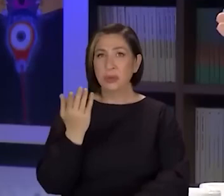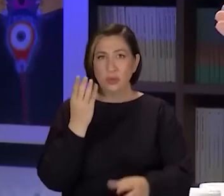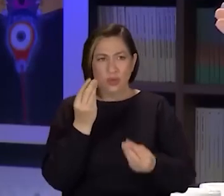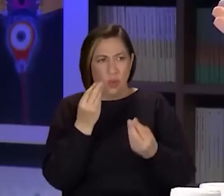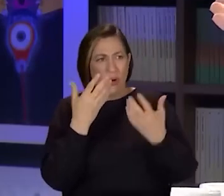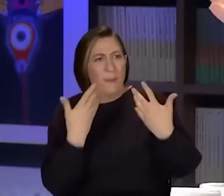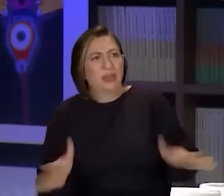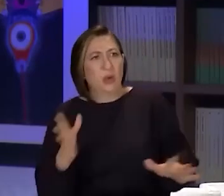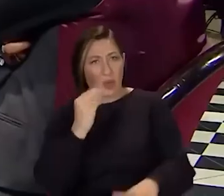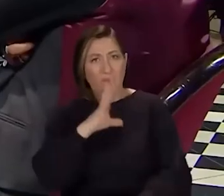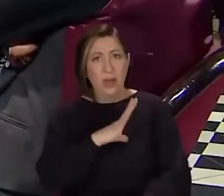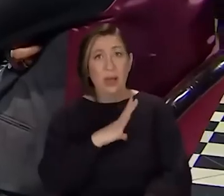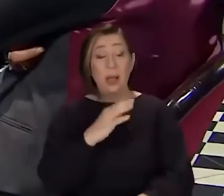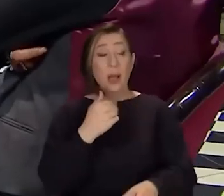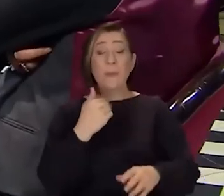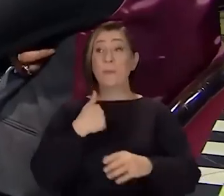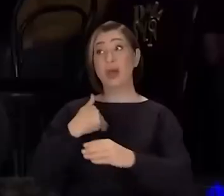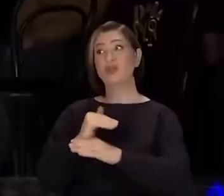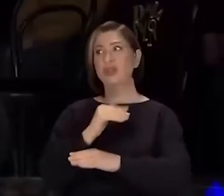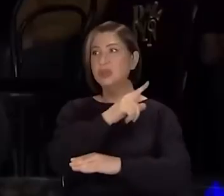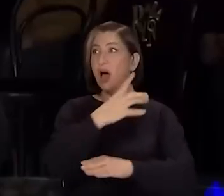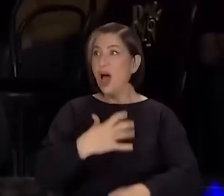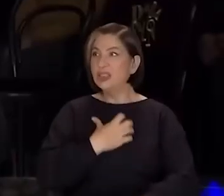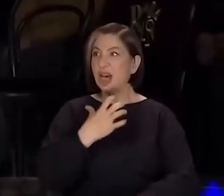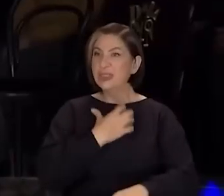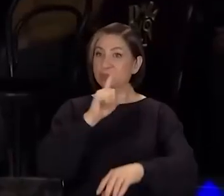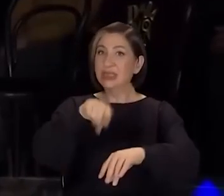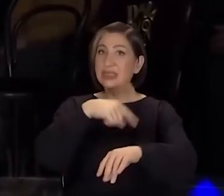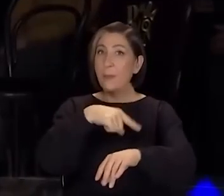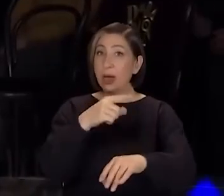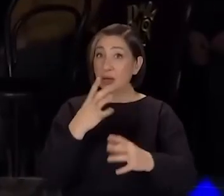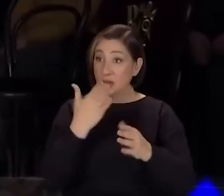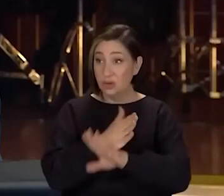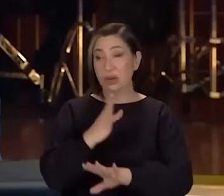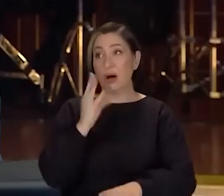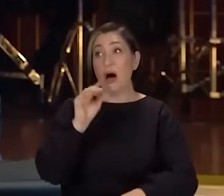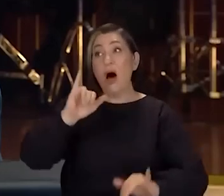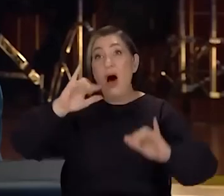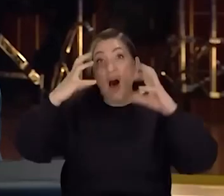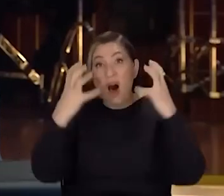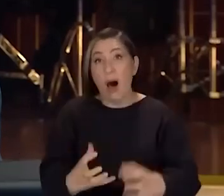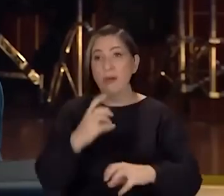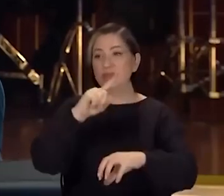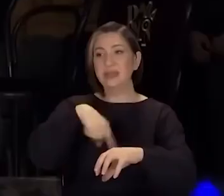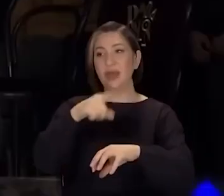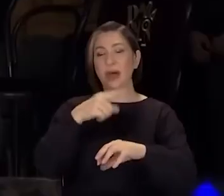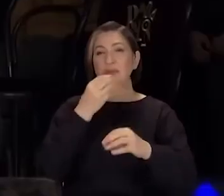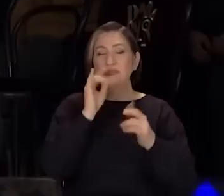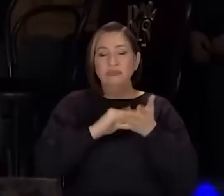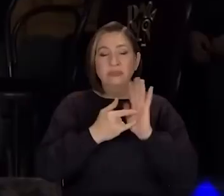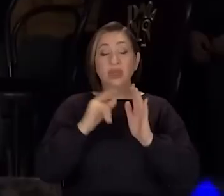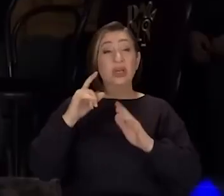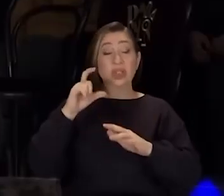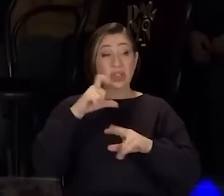mi, çok perişan olanlar mı? Bir de yaşadığı zamanı ben hatırlıyorum, yani acılı bir dönemdi. Acılı mıydı hakikaten? Evet. Yani ağır bir dönemdi yani. Mesela